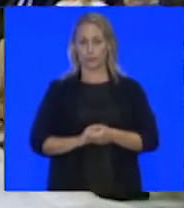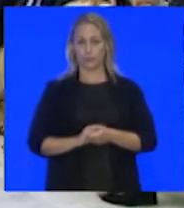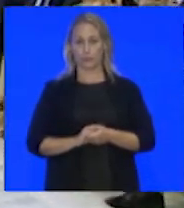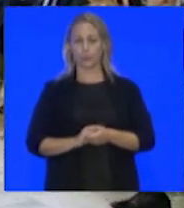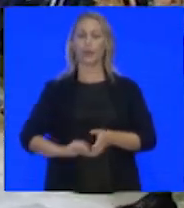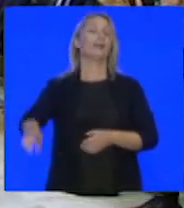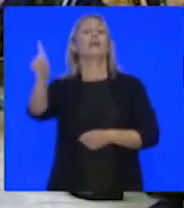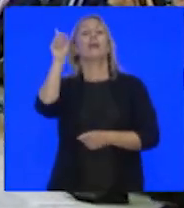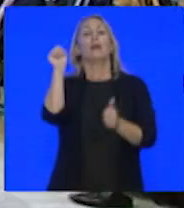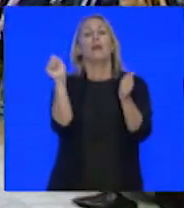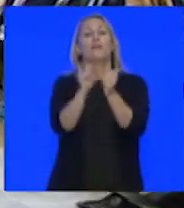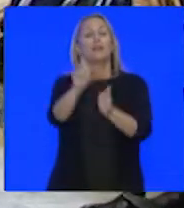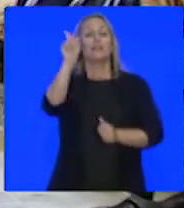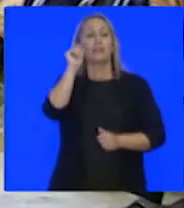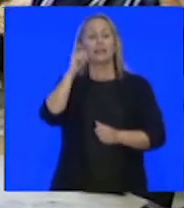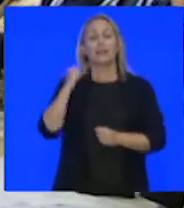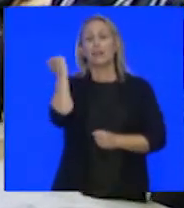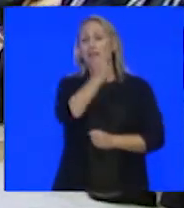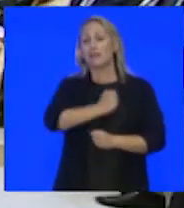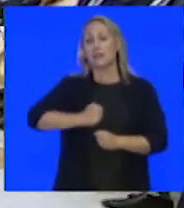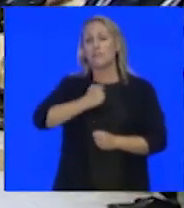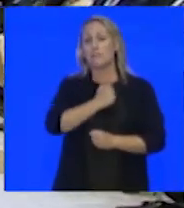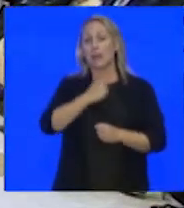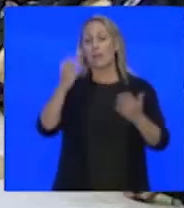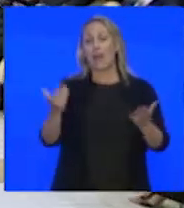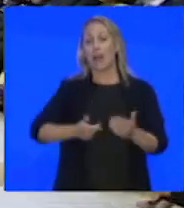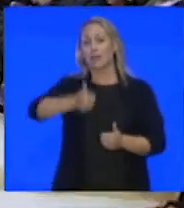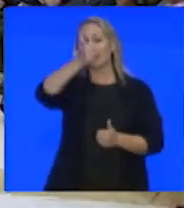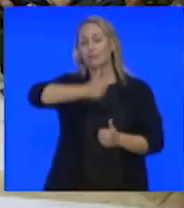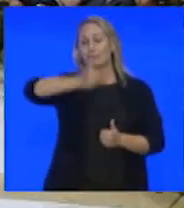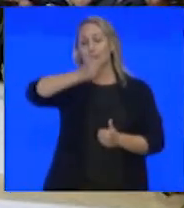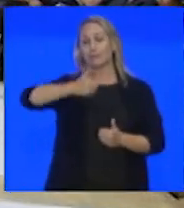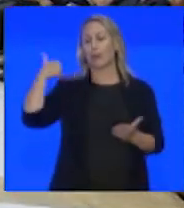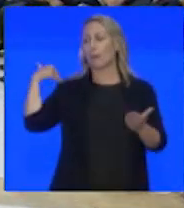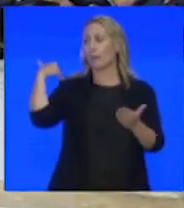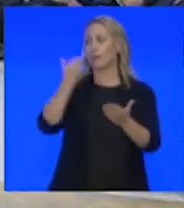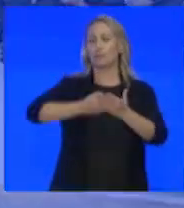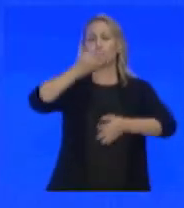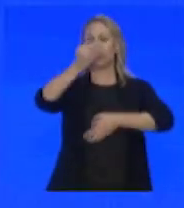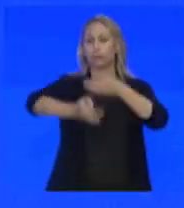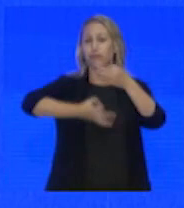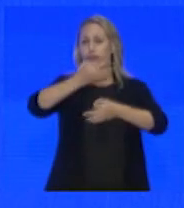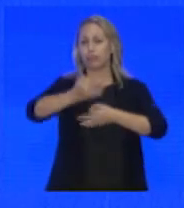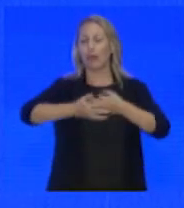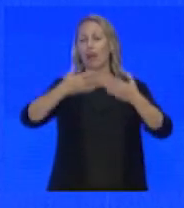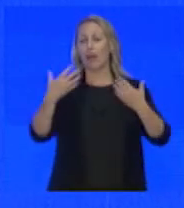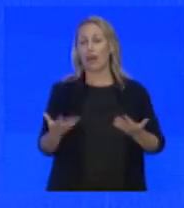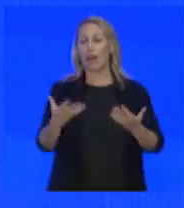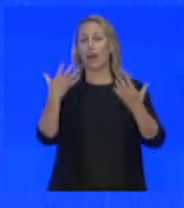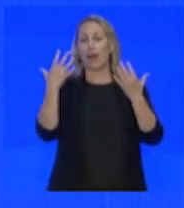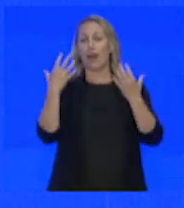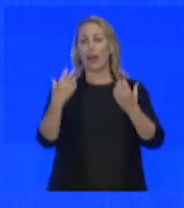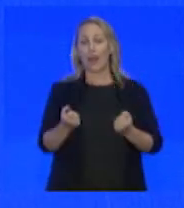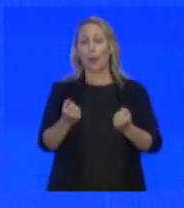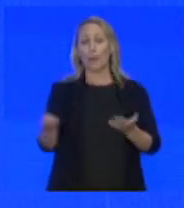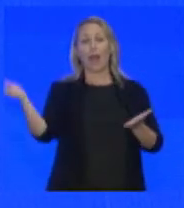Κυρίες και φίλοι, λυπάμαι αν σας κούρασα, αλλά είχα πολλά να πω. Έχουμε όμως